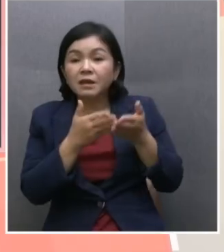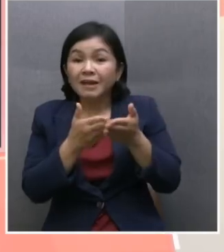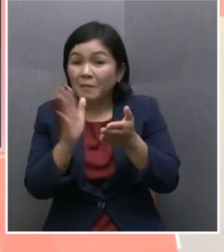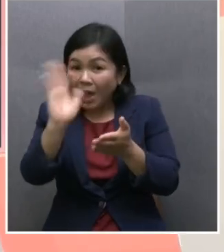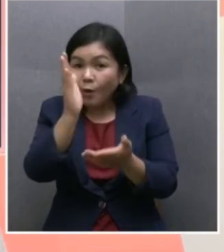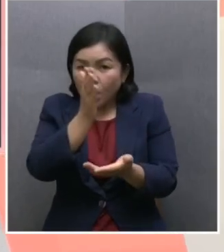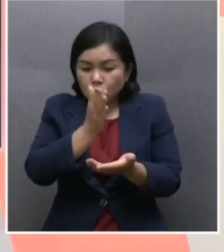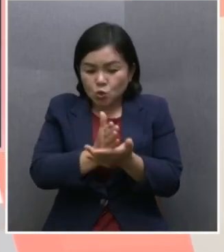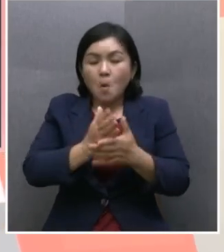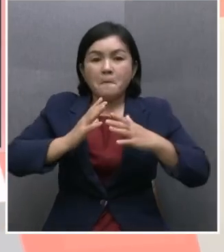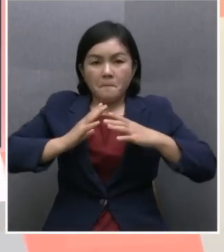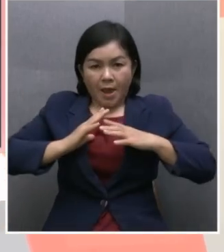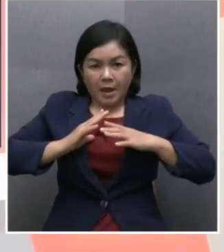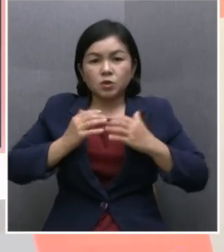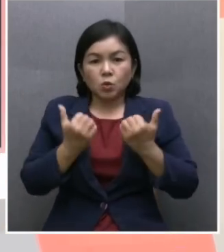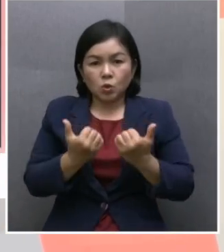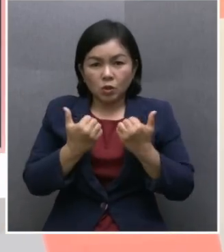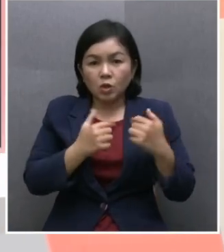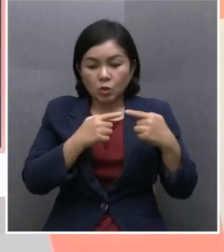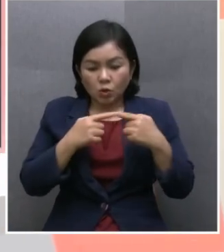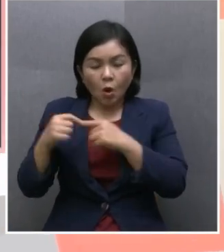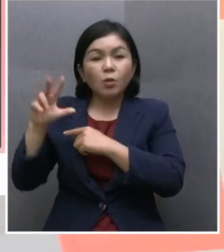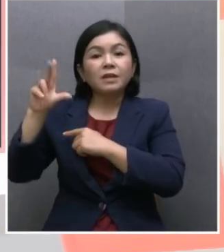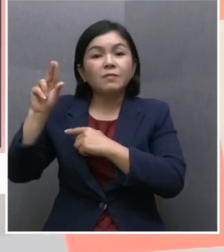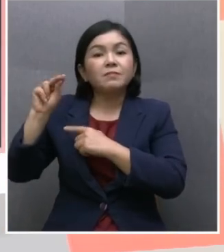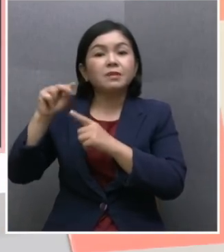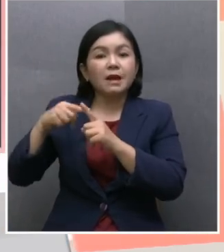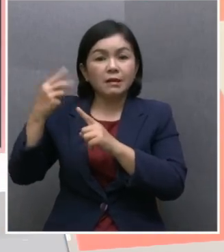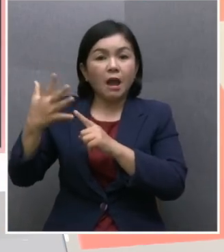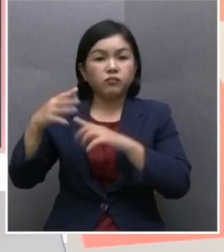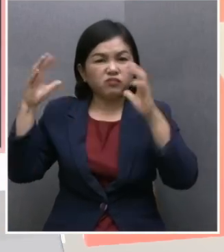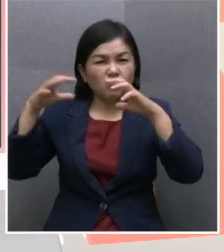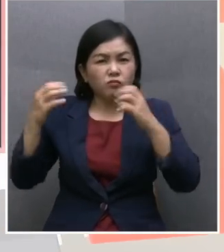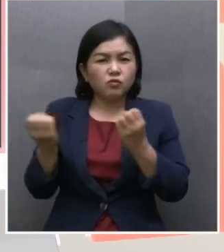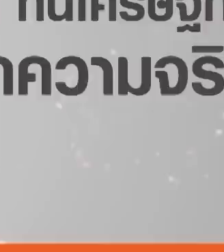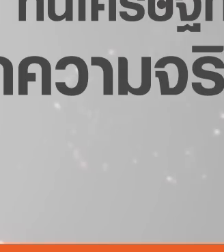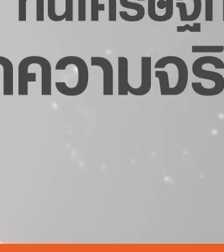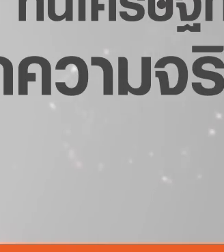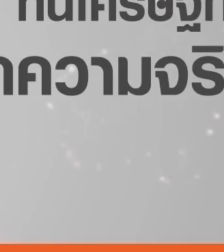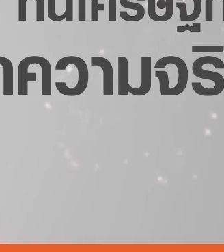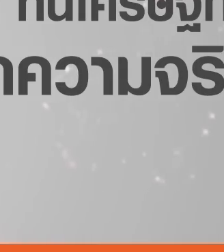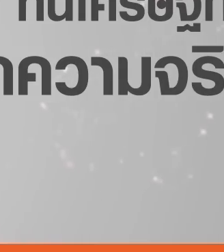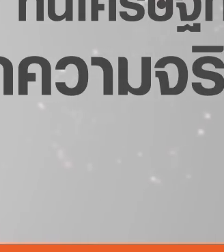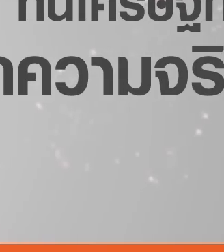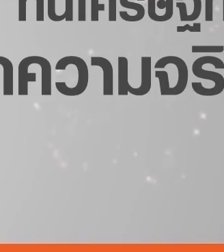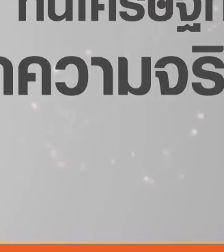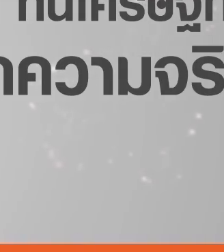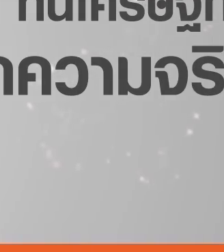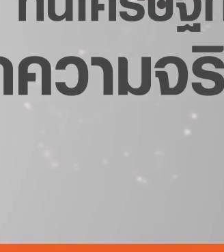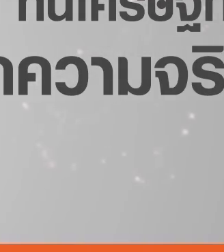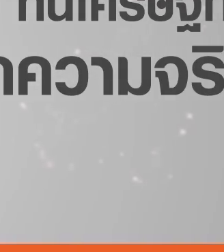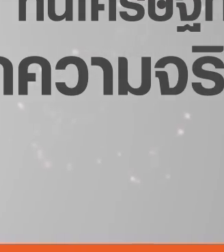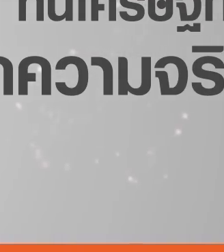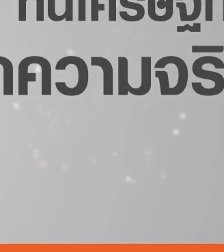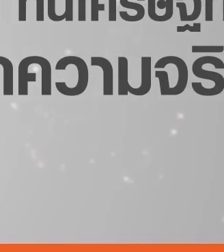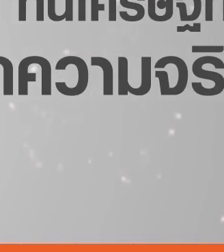ออกจากฝั่งในช่วงนี้ไปจนถึงวันที่30พฤษภาคมนี้ครับขอบคุณที่ติดตามรับชม